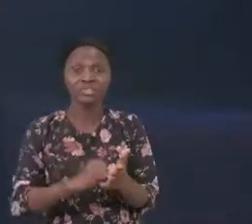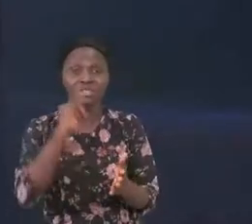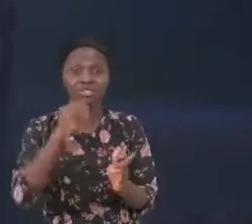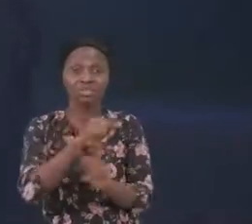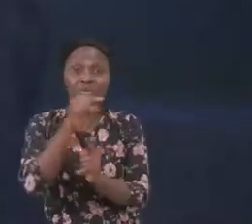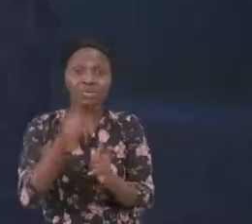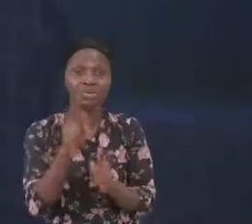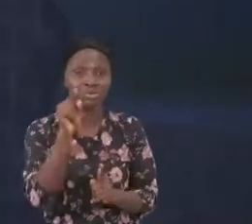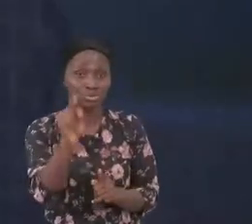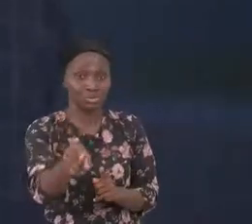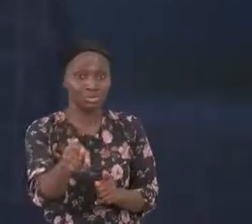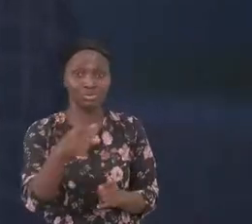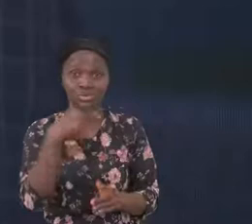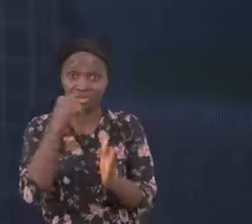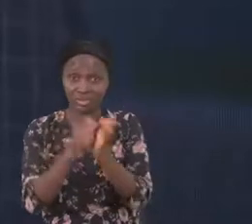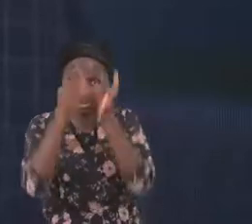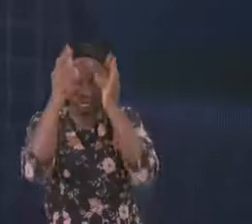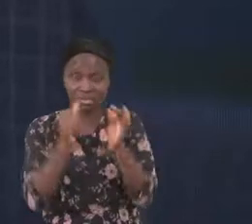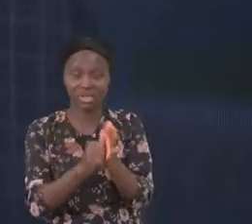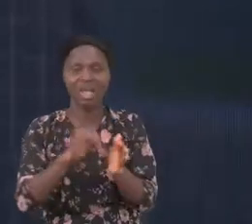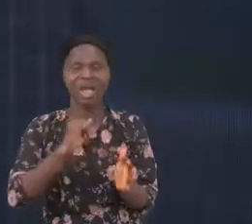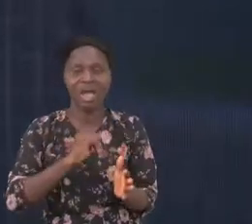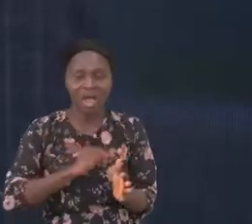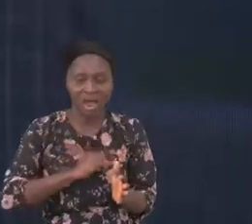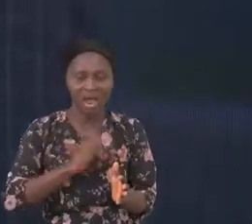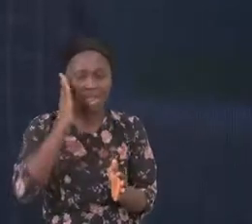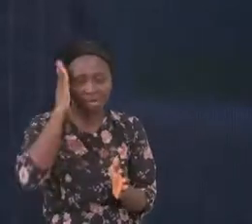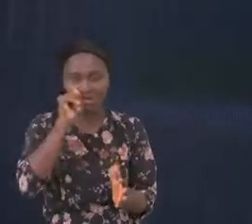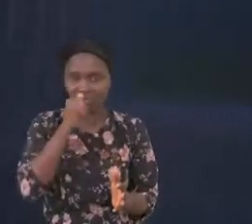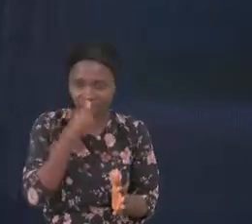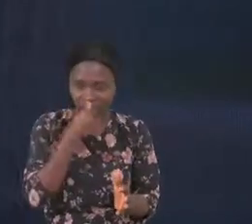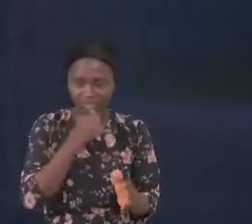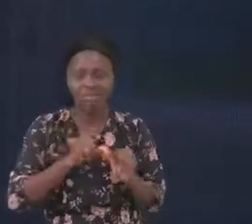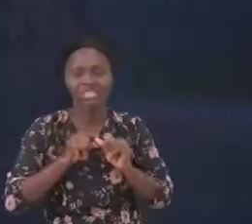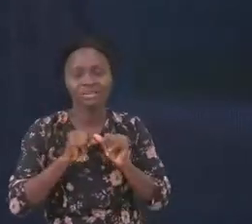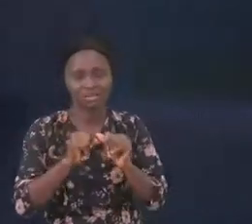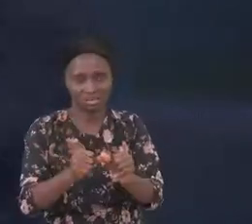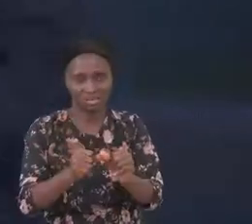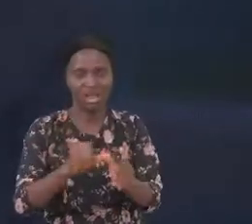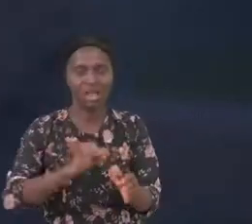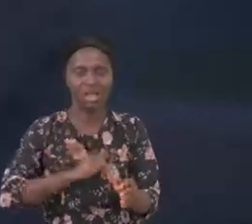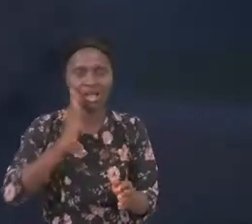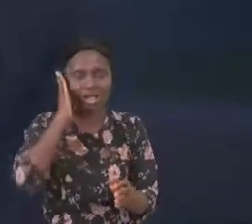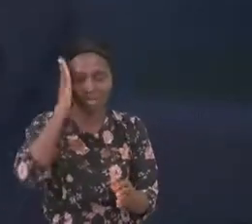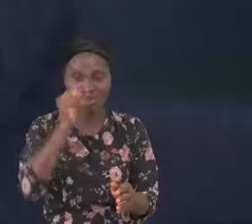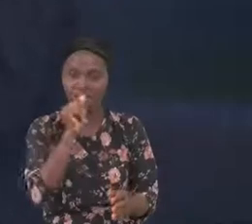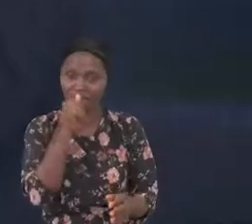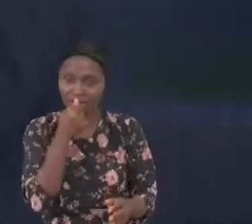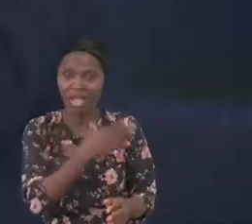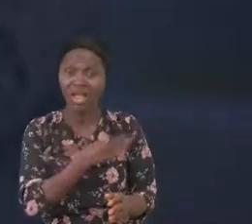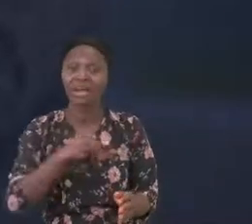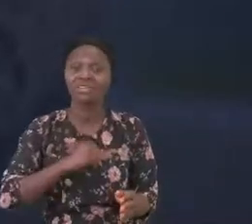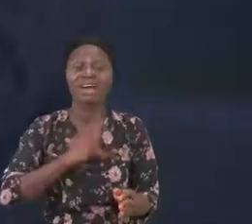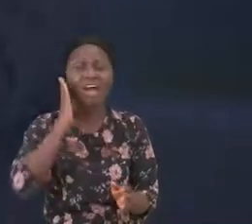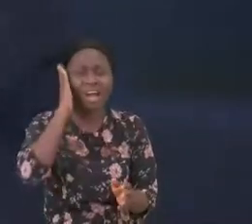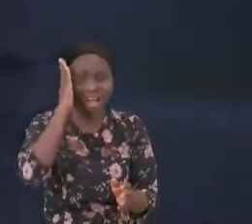je vais pour persévérer, je vais avancer, je vais continuer et je vais endurer